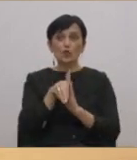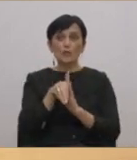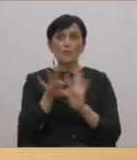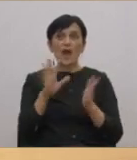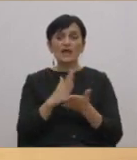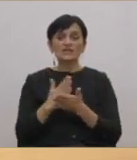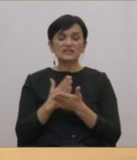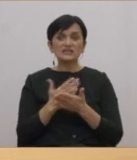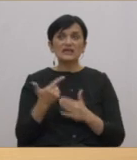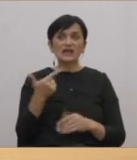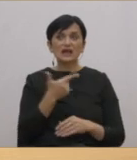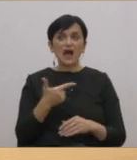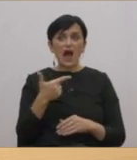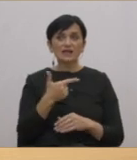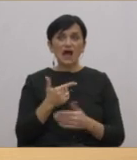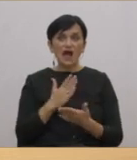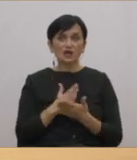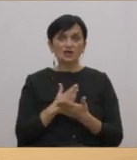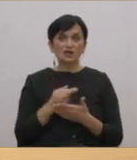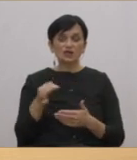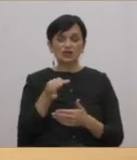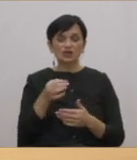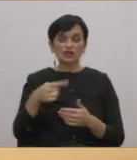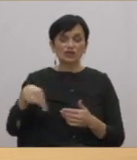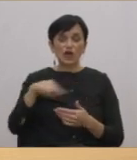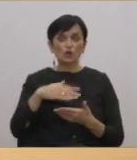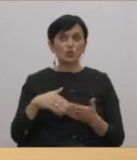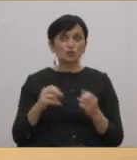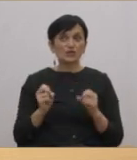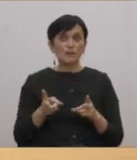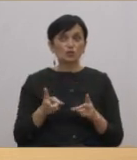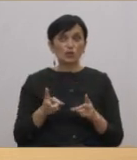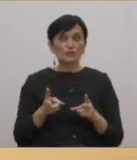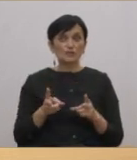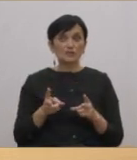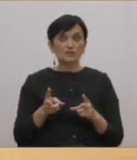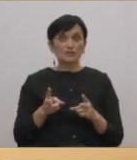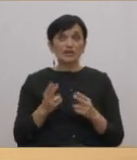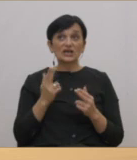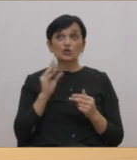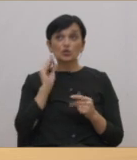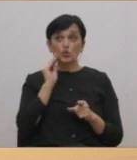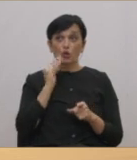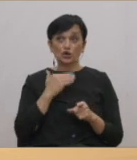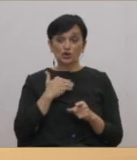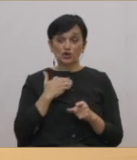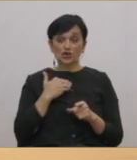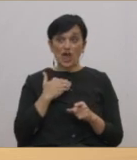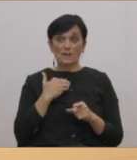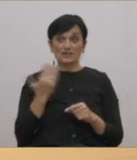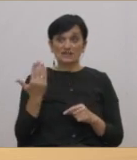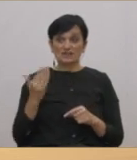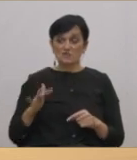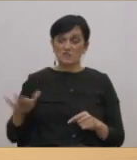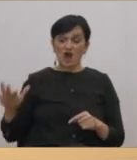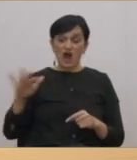არის გარანტი რეგიონში უსაფრთხოების. და როდესაც ჩემს მარჯნივ ადამიანები,